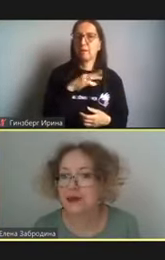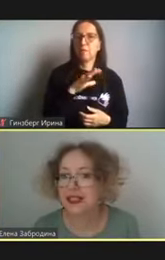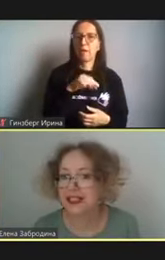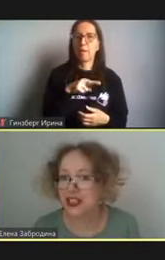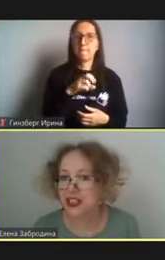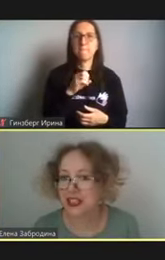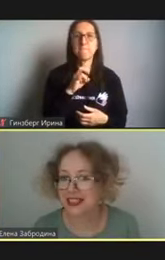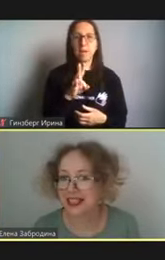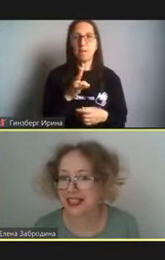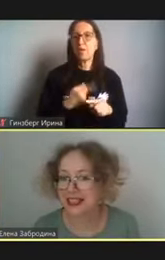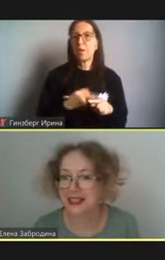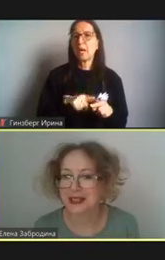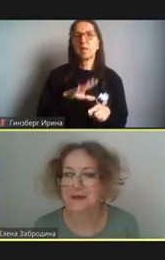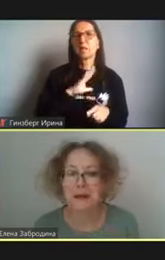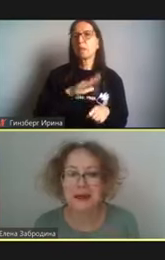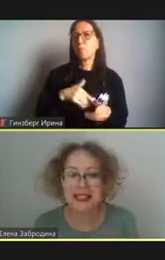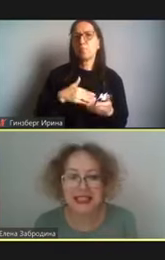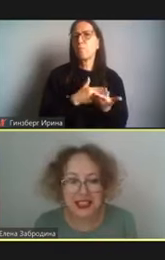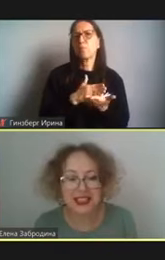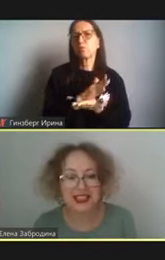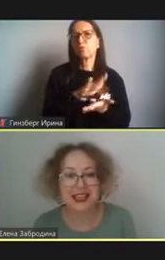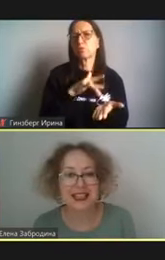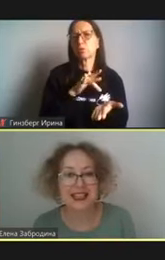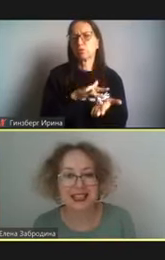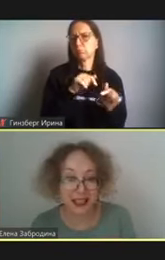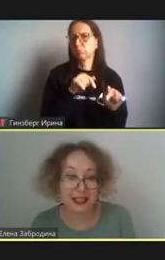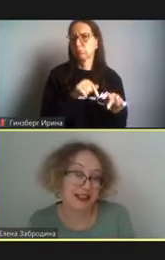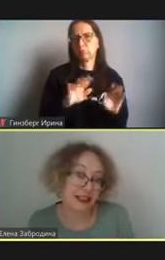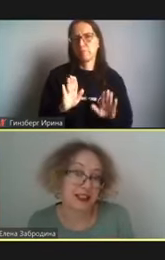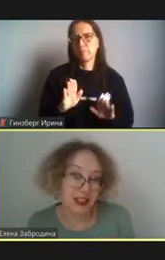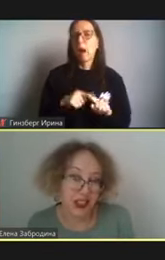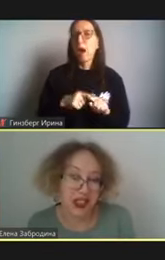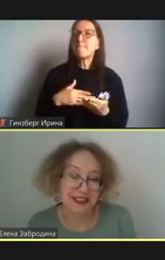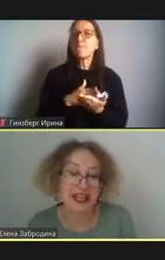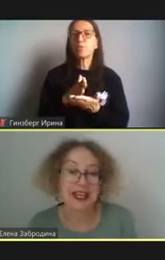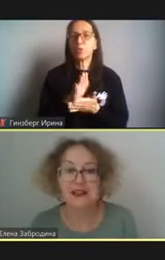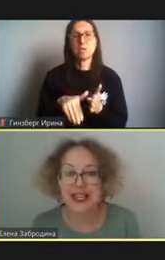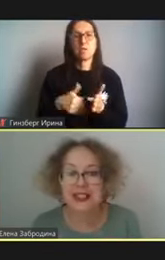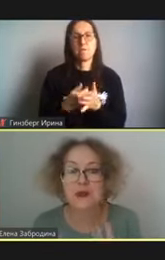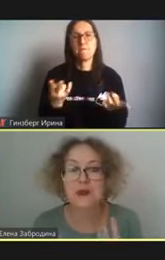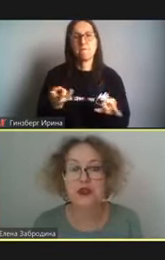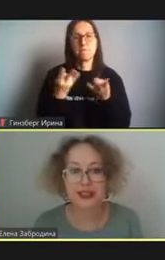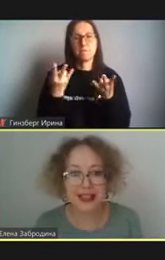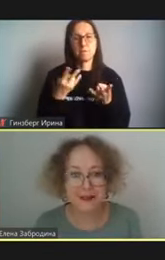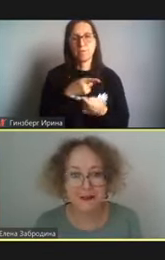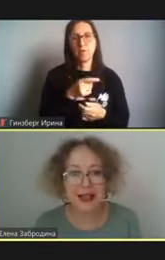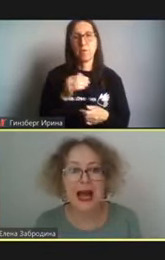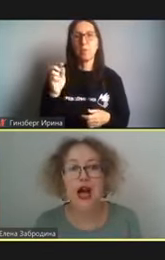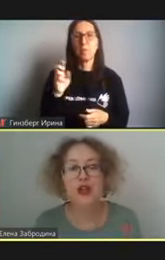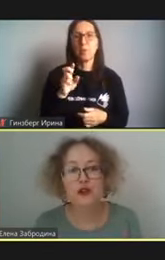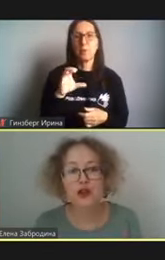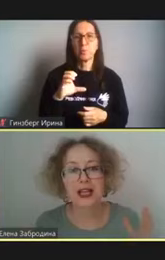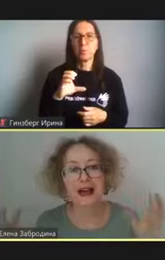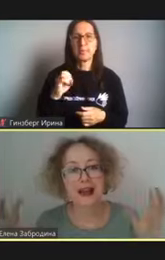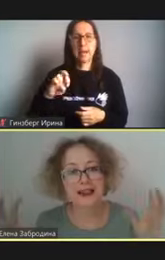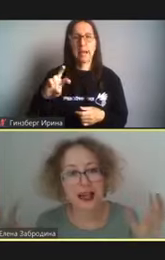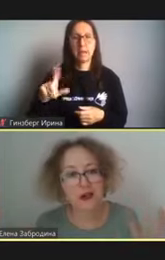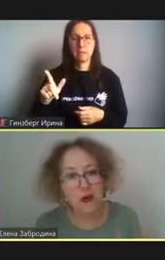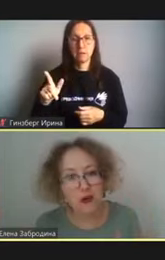это ведь не политическая столица. Политической столицей, как и, кстати, сейчас, является Брюссель. Но